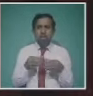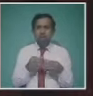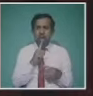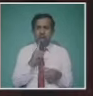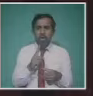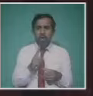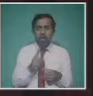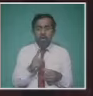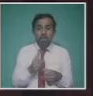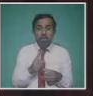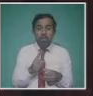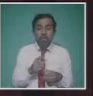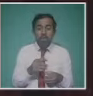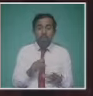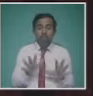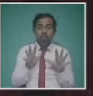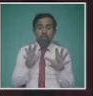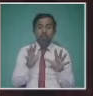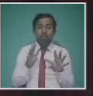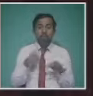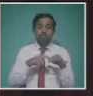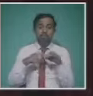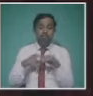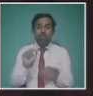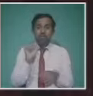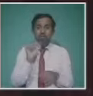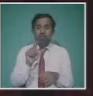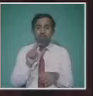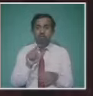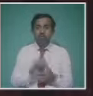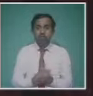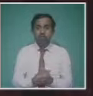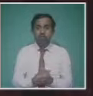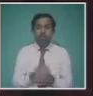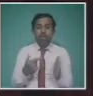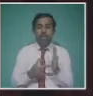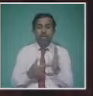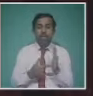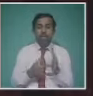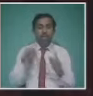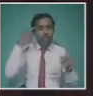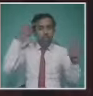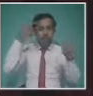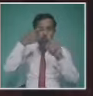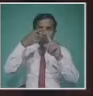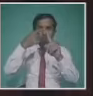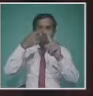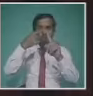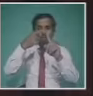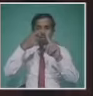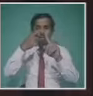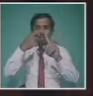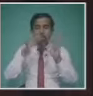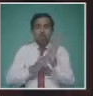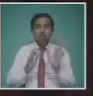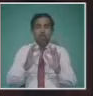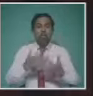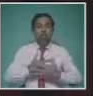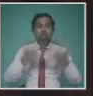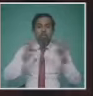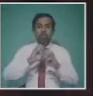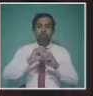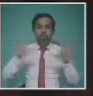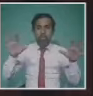මොකද්ද සුංගාර රජින කියලා අපූර්ව වචනයකුත් දාලා දැන් තිල්නි පියුමාළුගේ සිදුවීම මාධ්‍යවල ලොකු